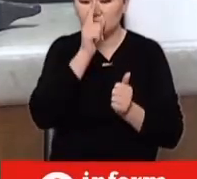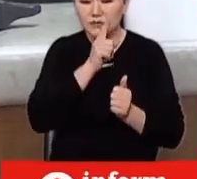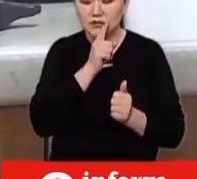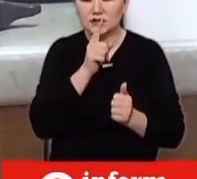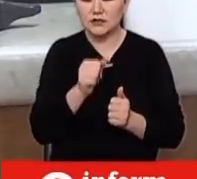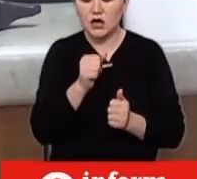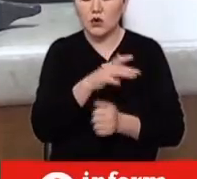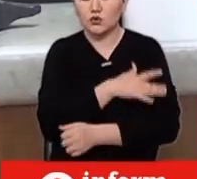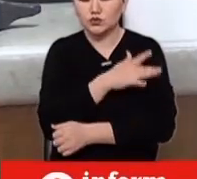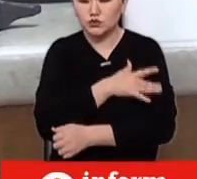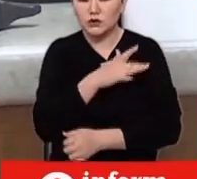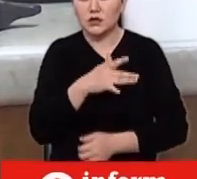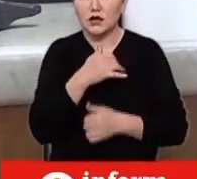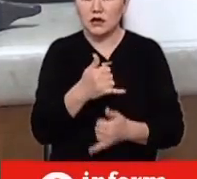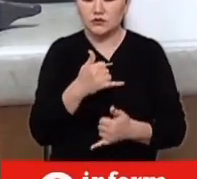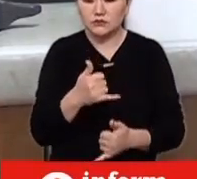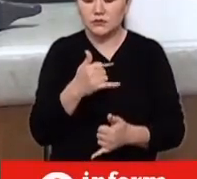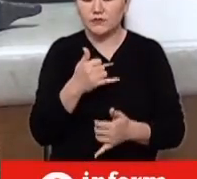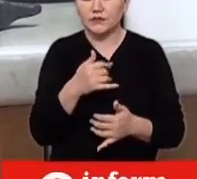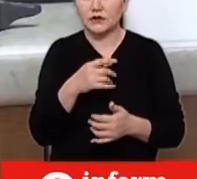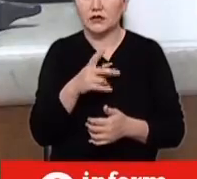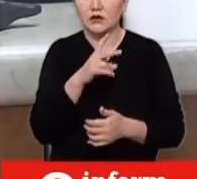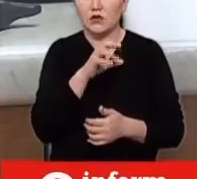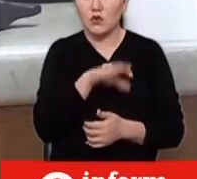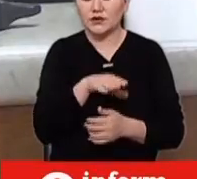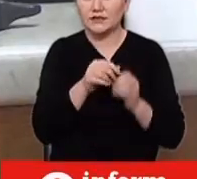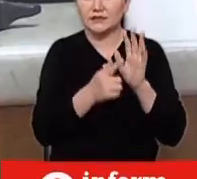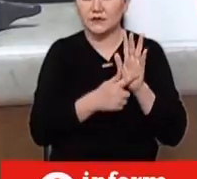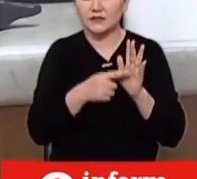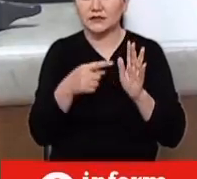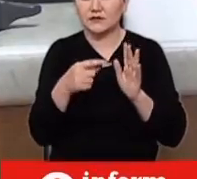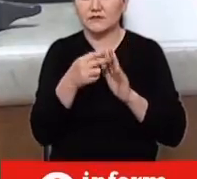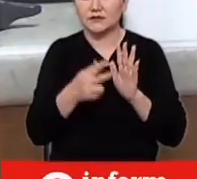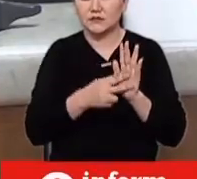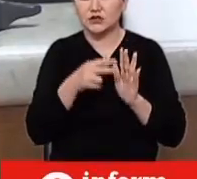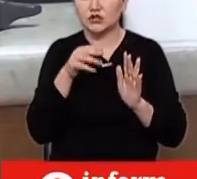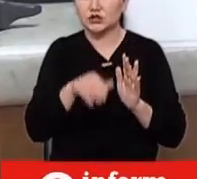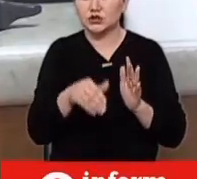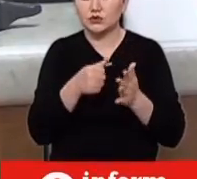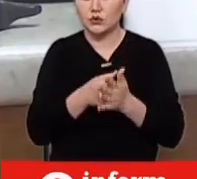за услуги, оказываемые там, скажем, от 17-18 тысяч до